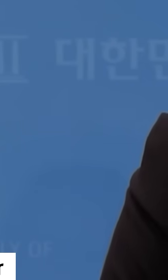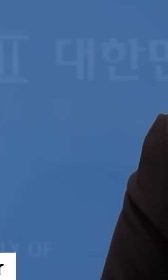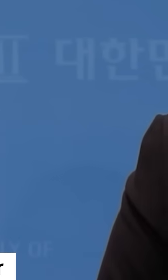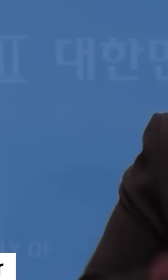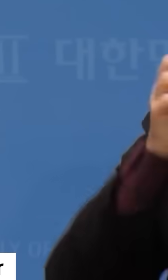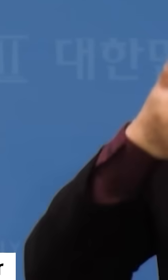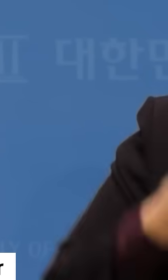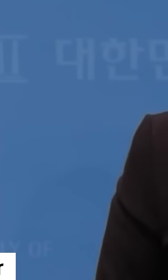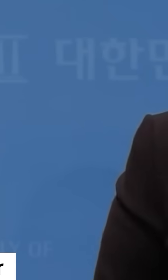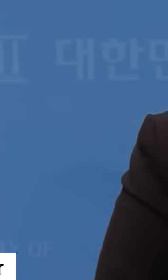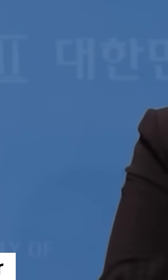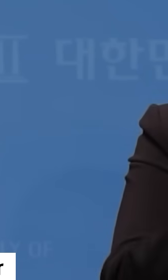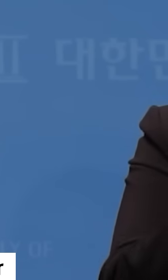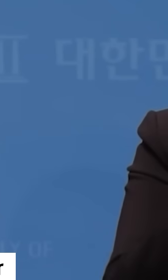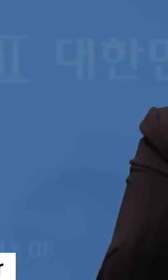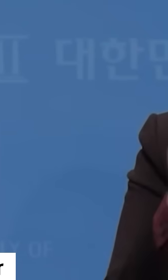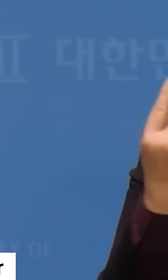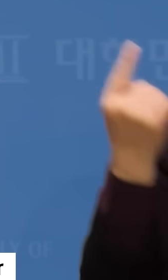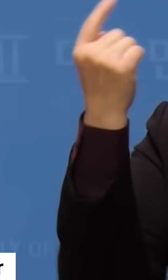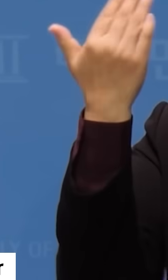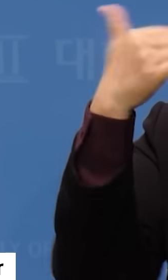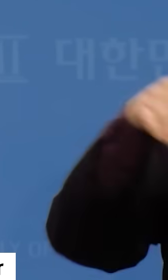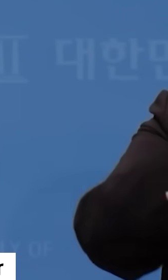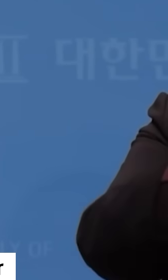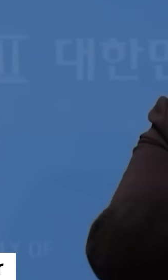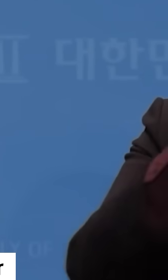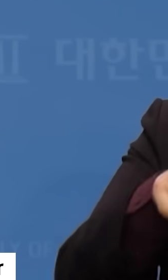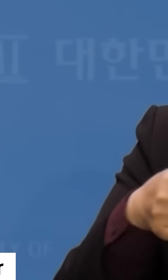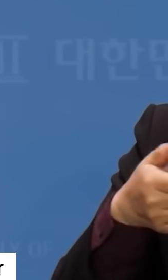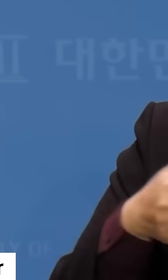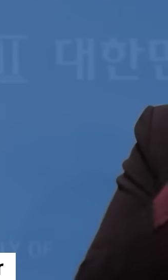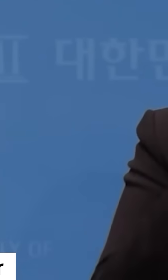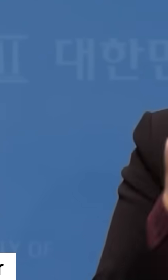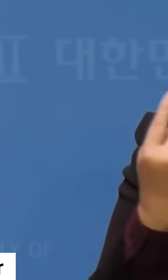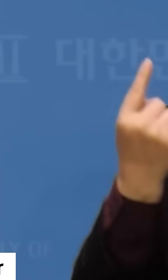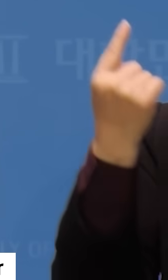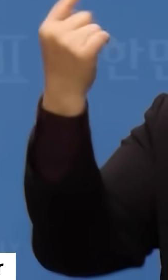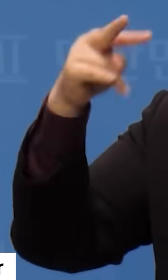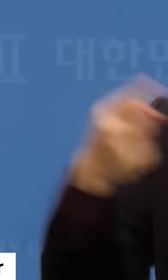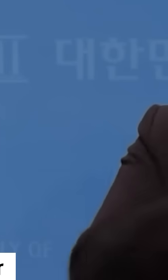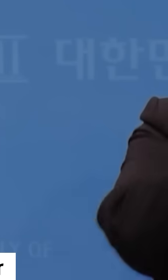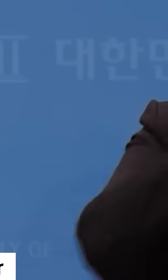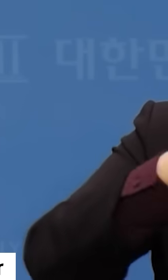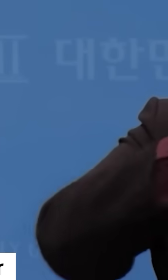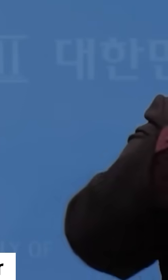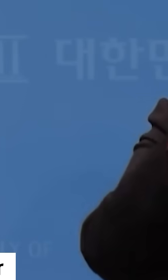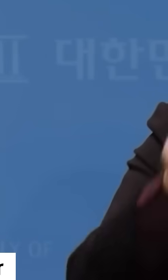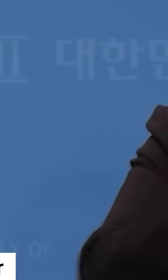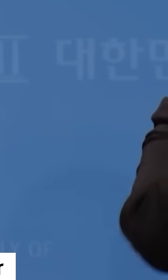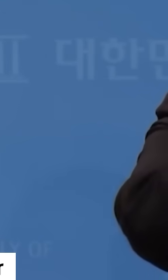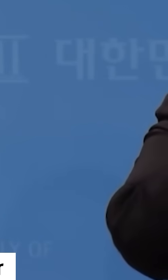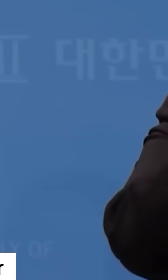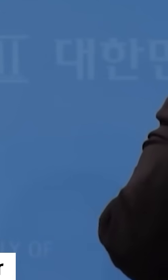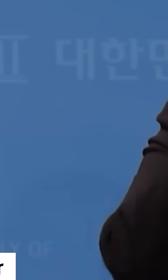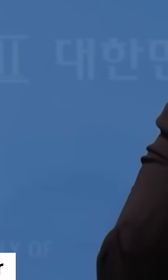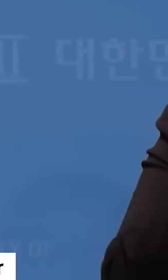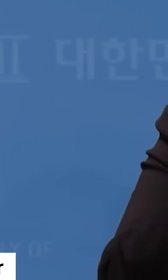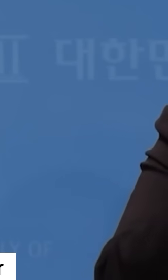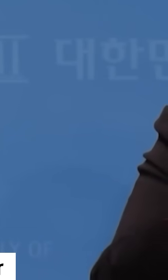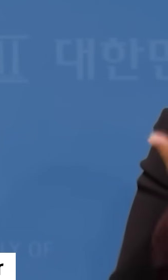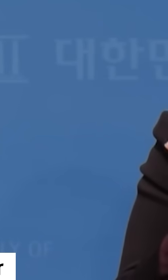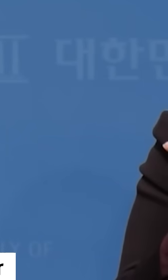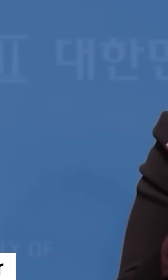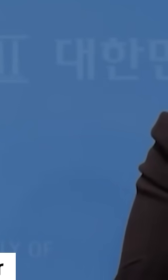그 아이가 나이가 들어 학교를 다니고 내가 그곳에서 나이가 들어도 편안하게 살 수 있는 곳이 덕양이 되어야 한다고 저는 생각을